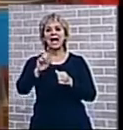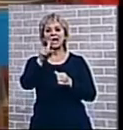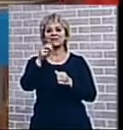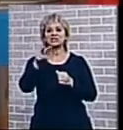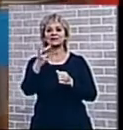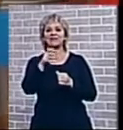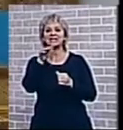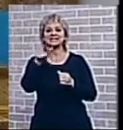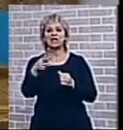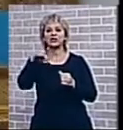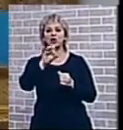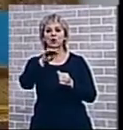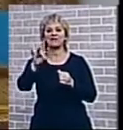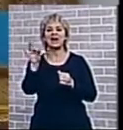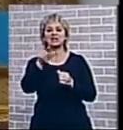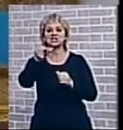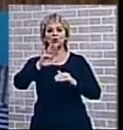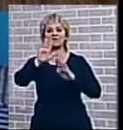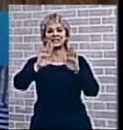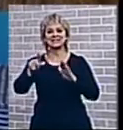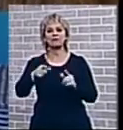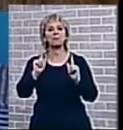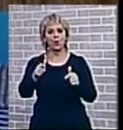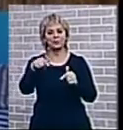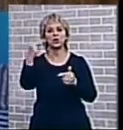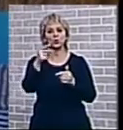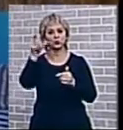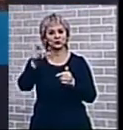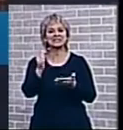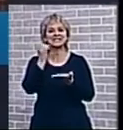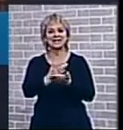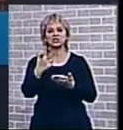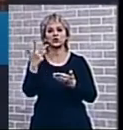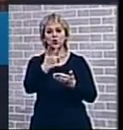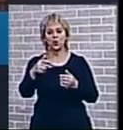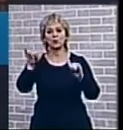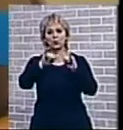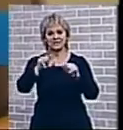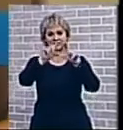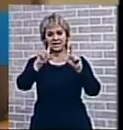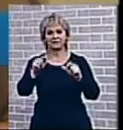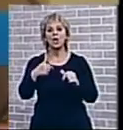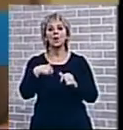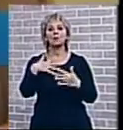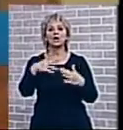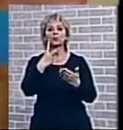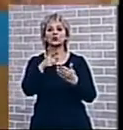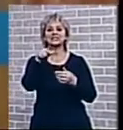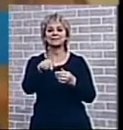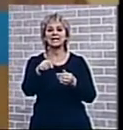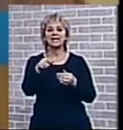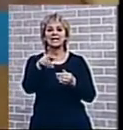Айвазовские 200 лет триумфа. В Ростове выставлены подлинники художника сразу из трех музеев. Мы можем смотреть и любоваться